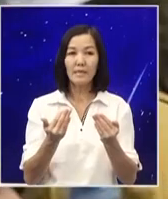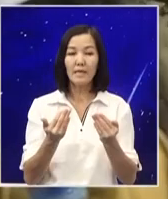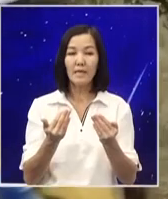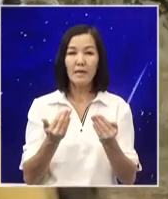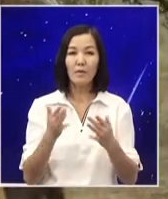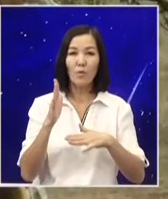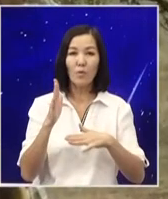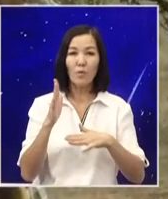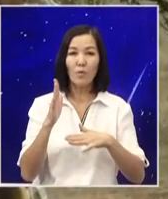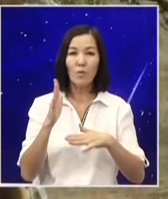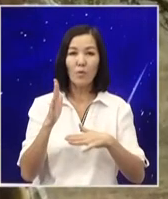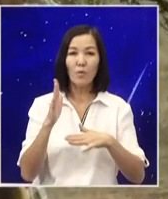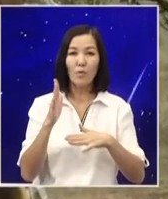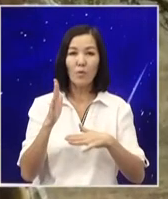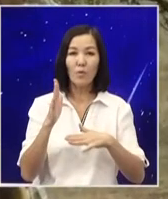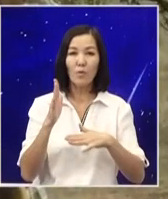Өткен тағылымы